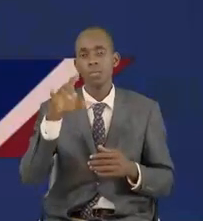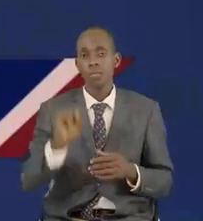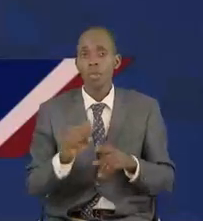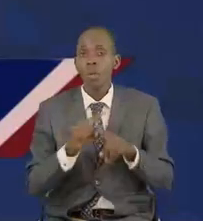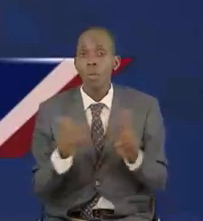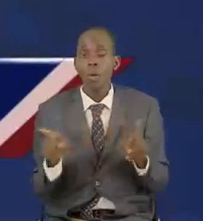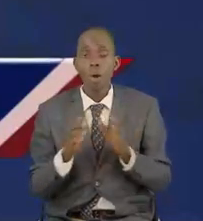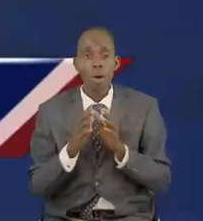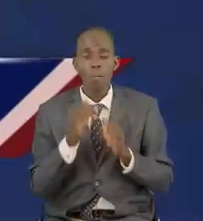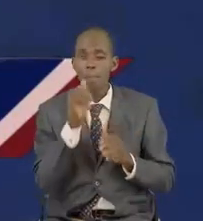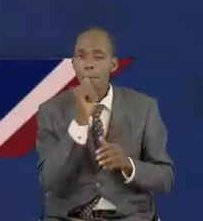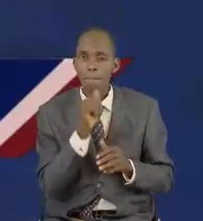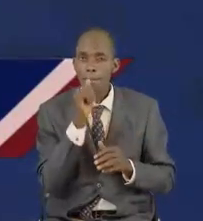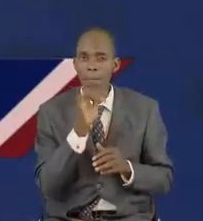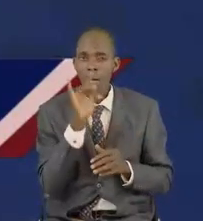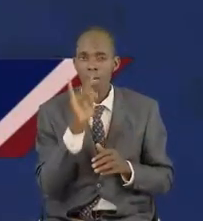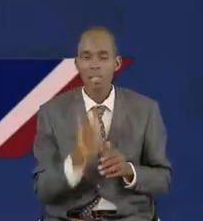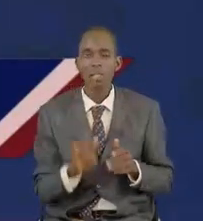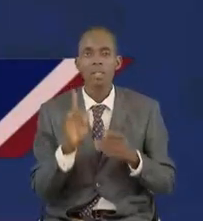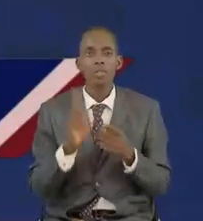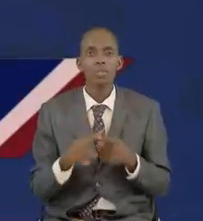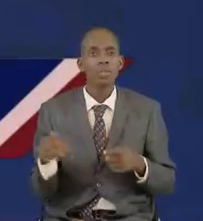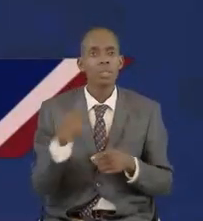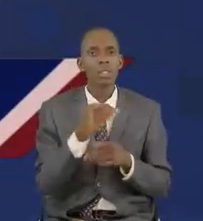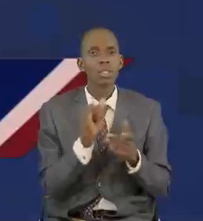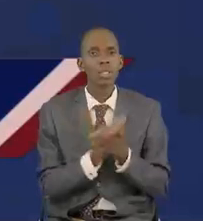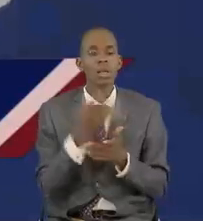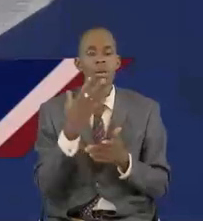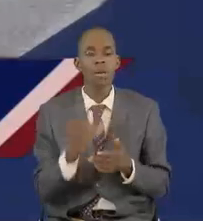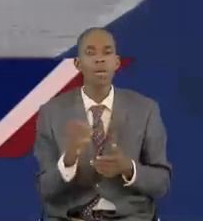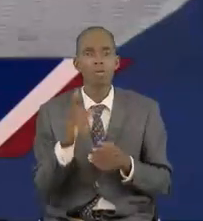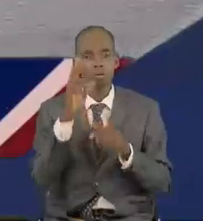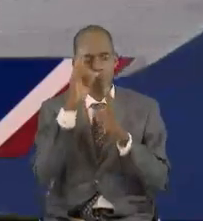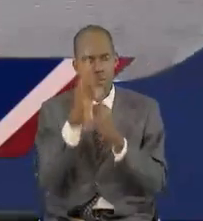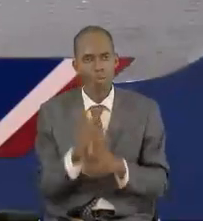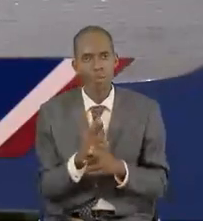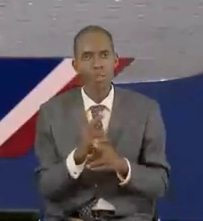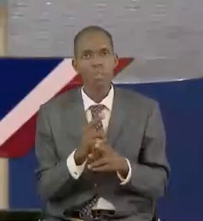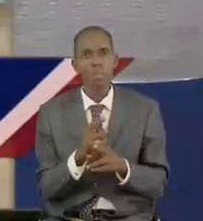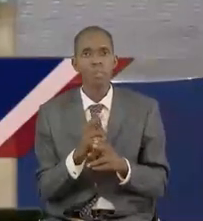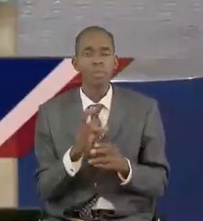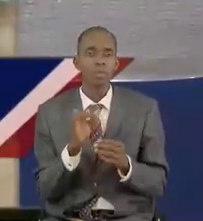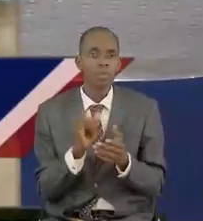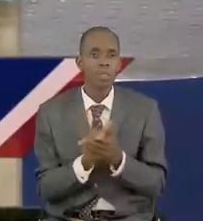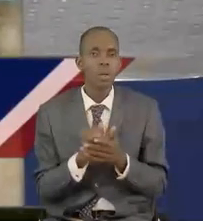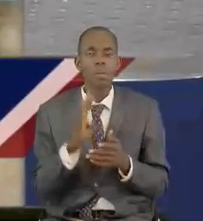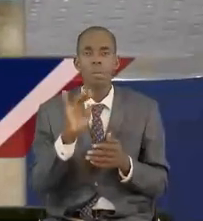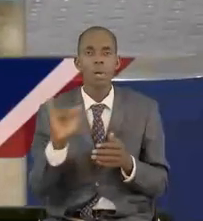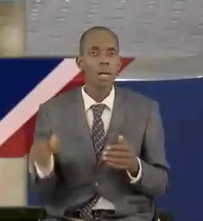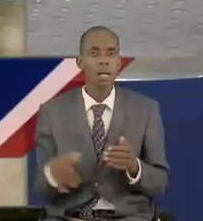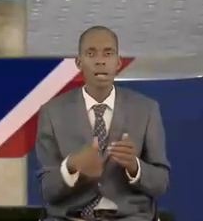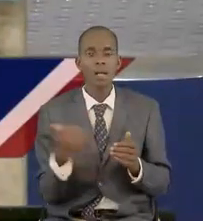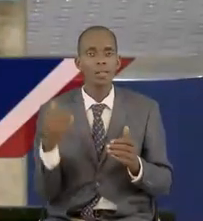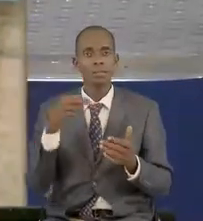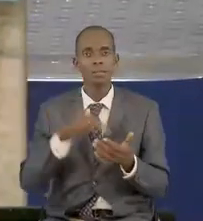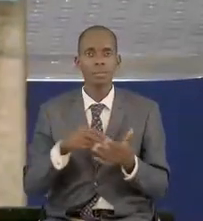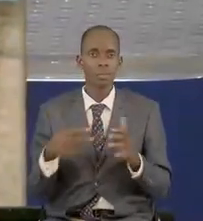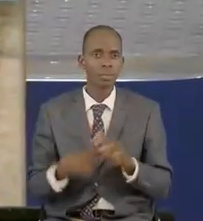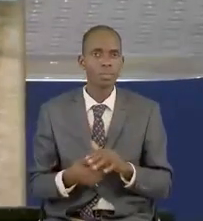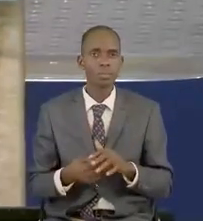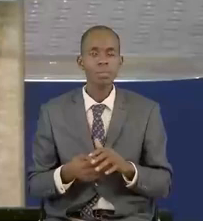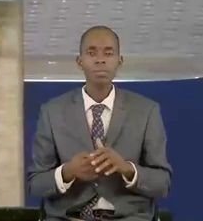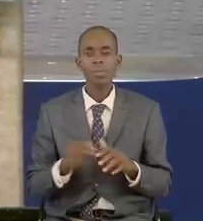l'exposé en particulier à ceux qui sont les plus considérés à afin de ne pas